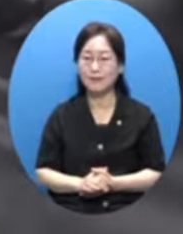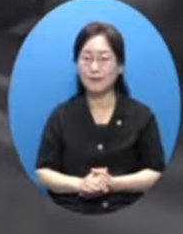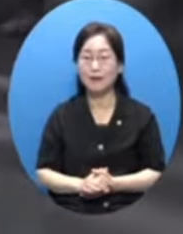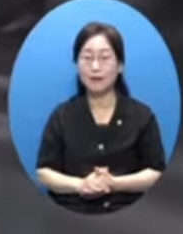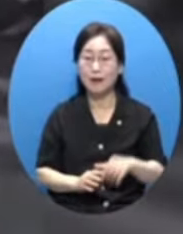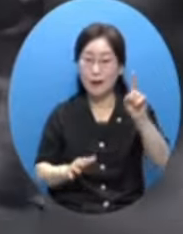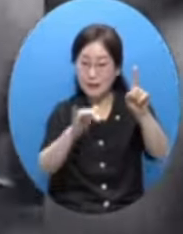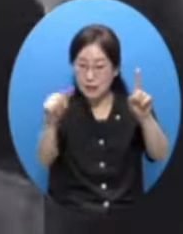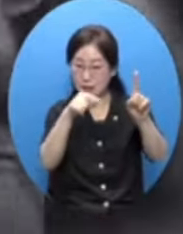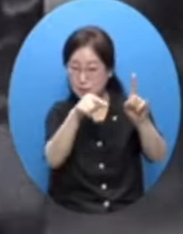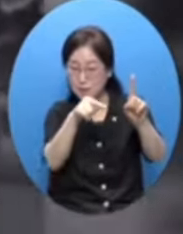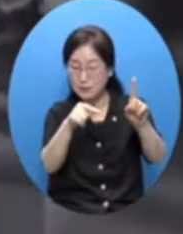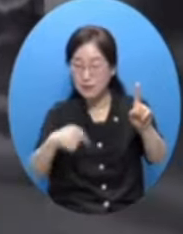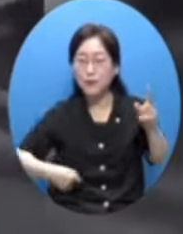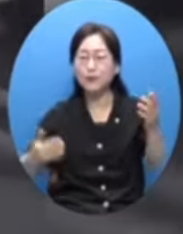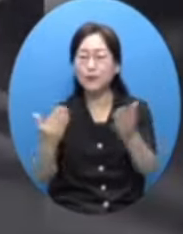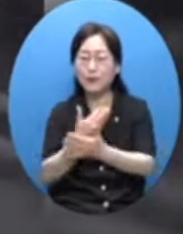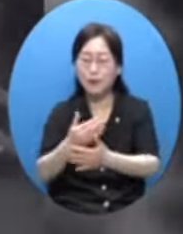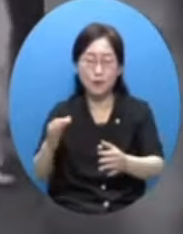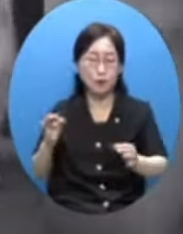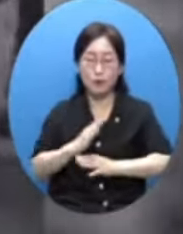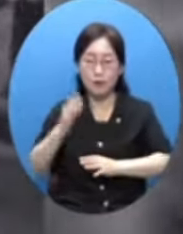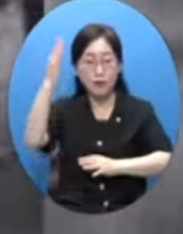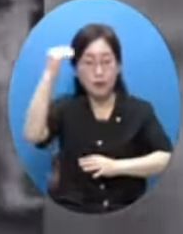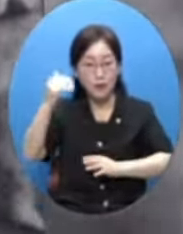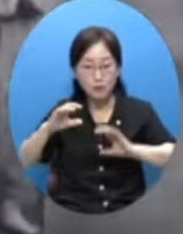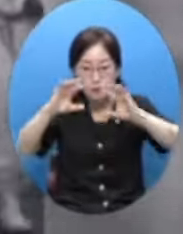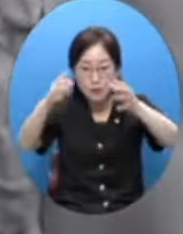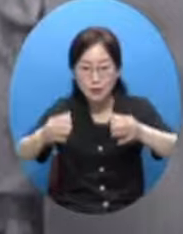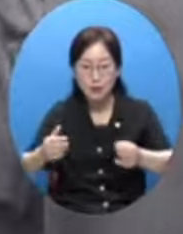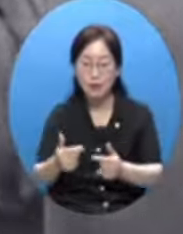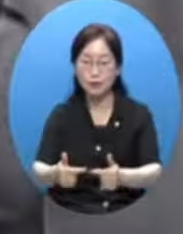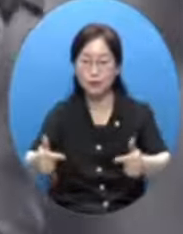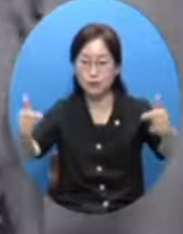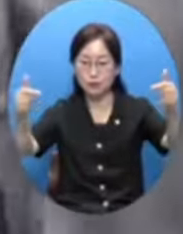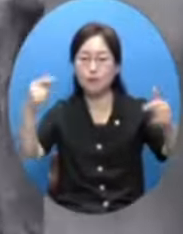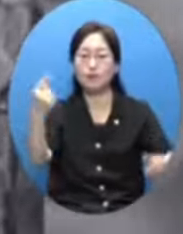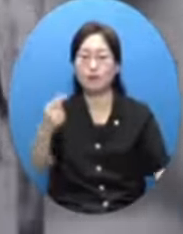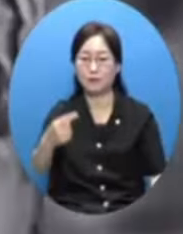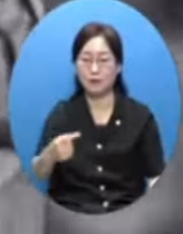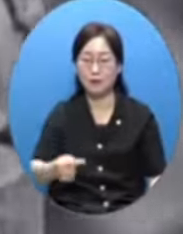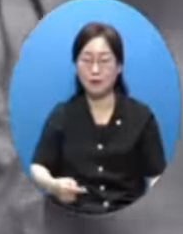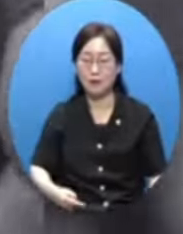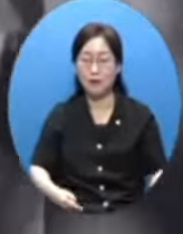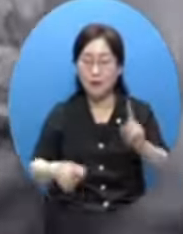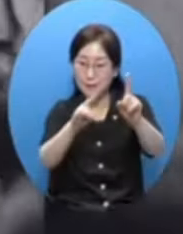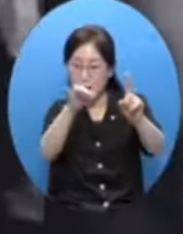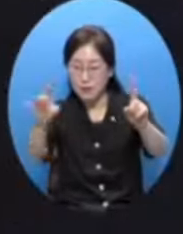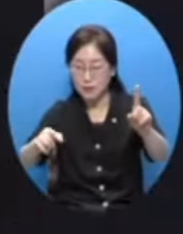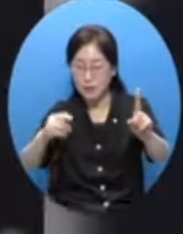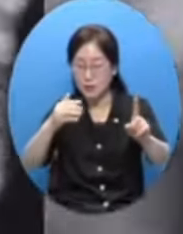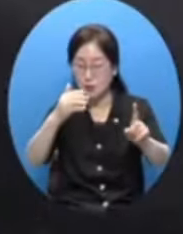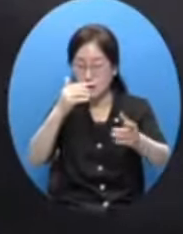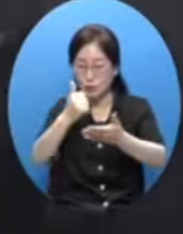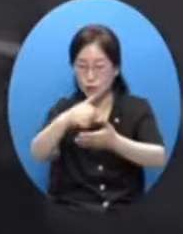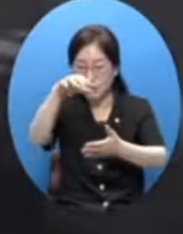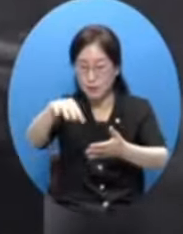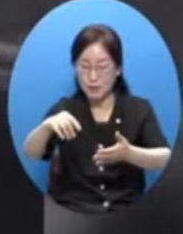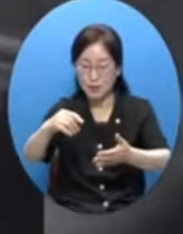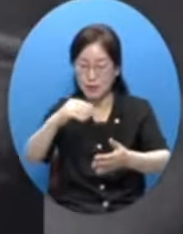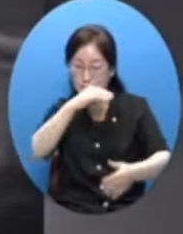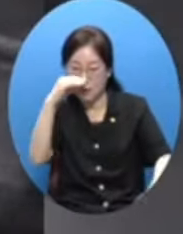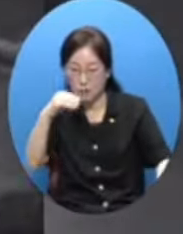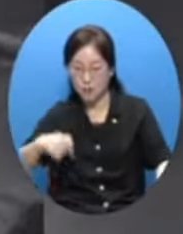한 사람의 회개가 이 어떤 놀라운 한국의 부흥을 가져온 것입니다. 우리 한 사람 한 사람의 주 앞에 회개하고 바로 서기만 하면 놀라운